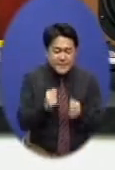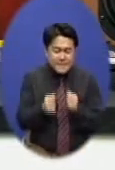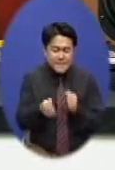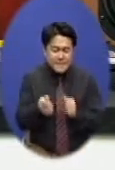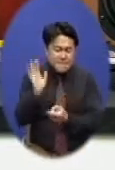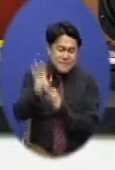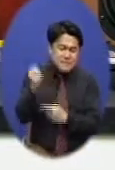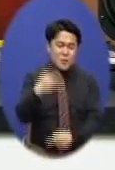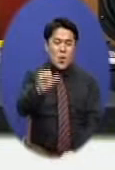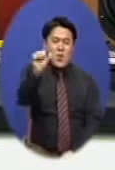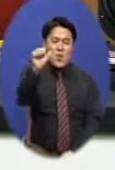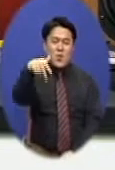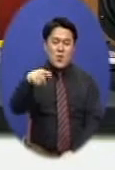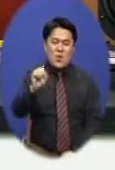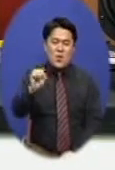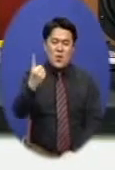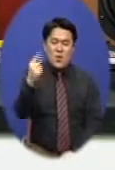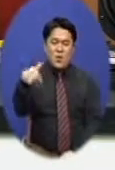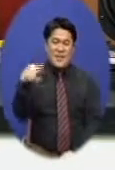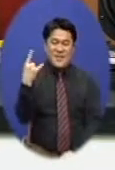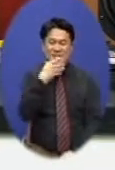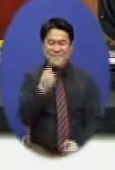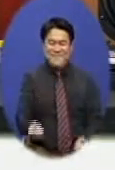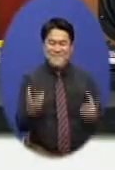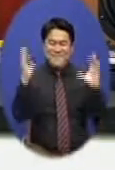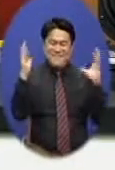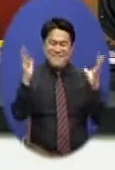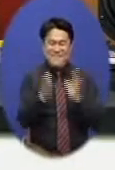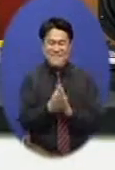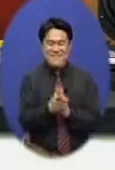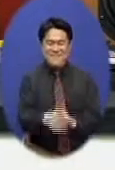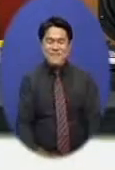네, 참가번호 5번 정오케님 축하드립니다. 축하합니다.